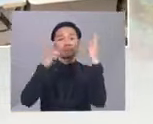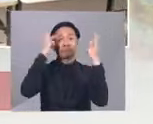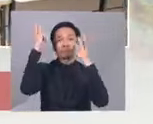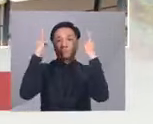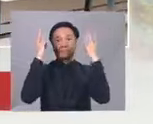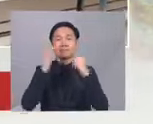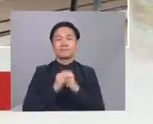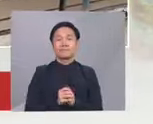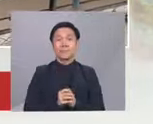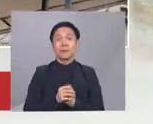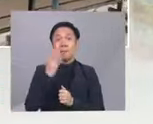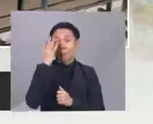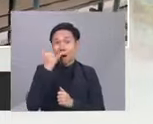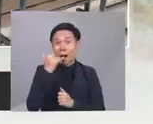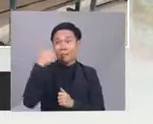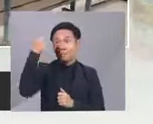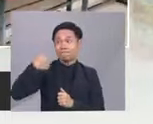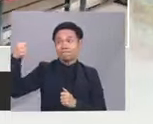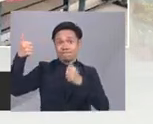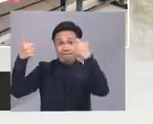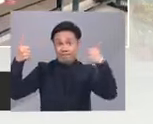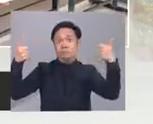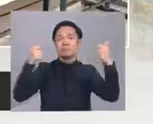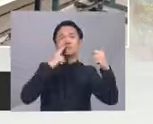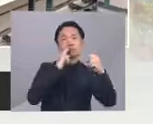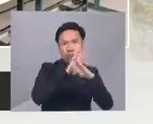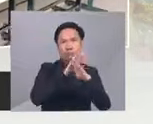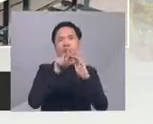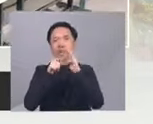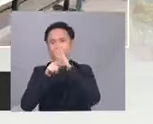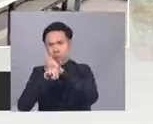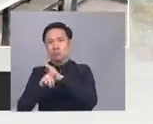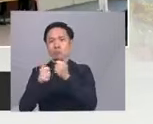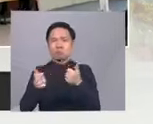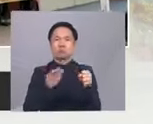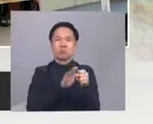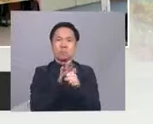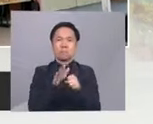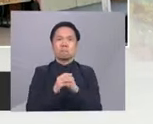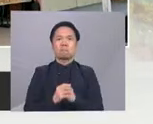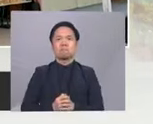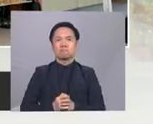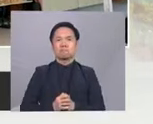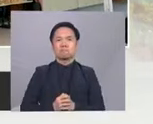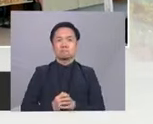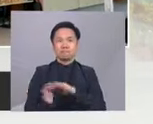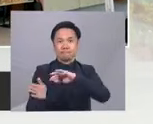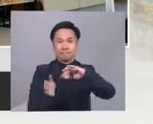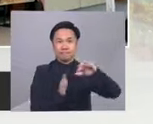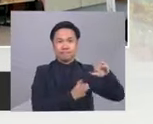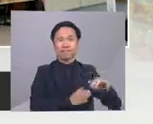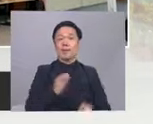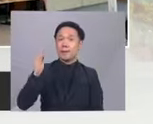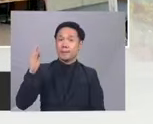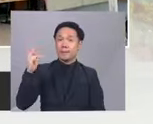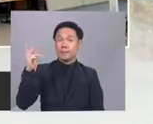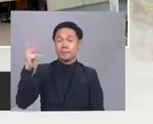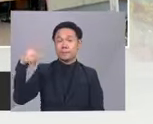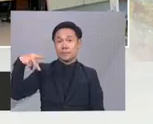ianya dijamin mencukupi. Mengenai tindakan KPDNHEP